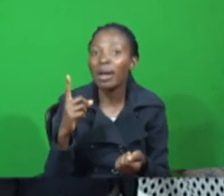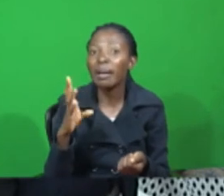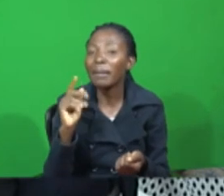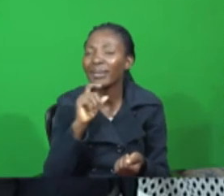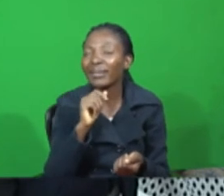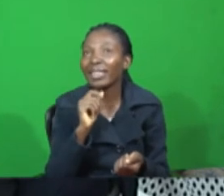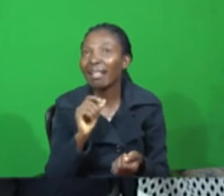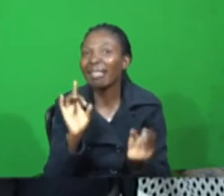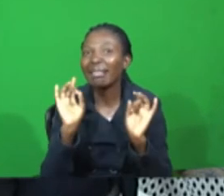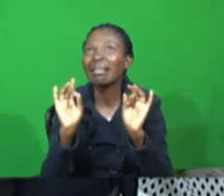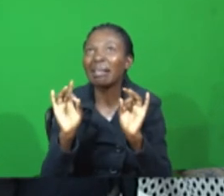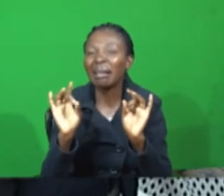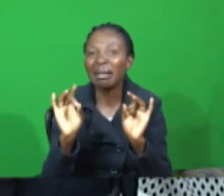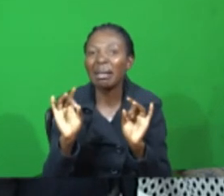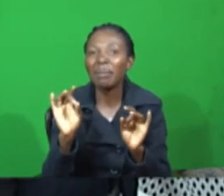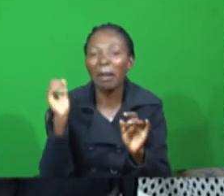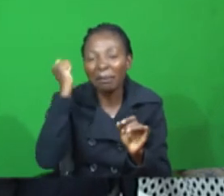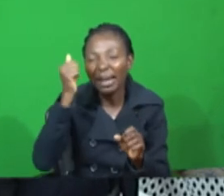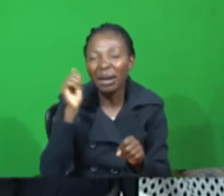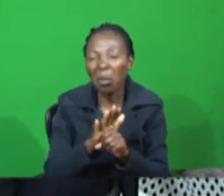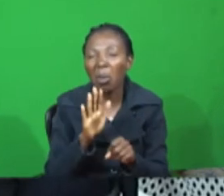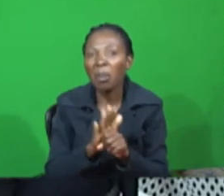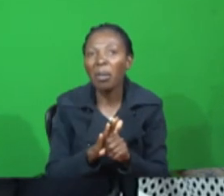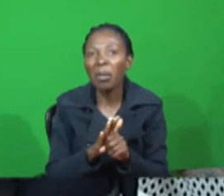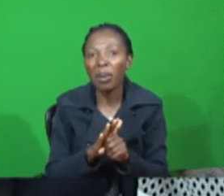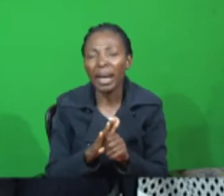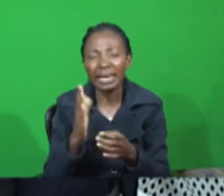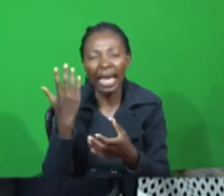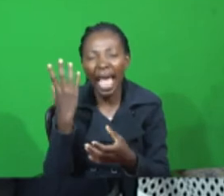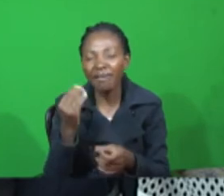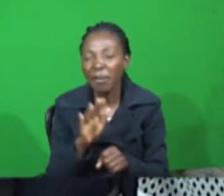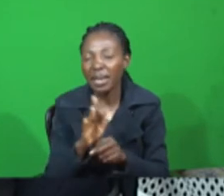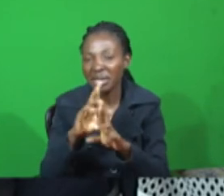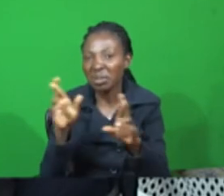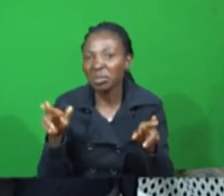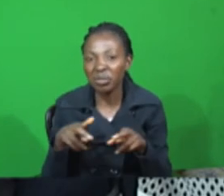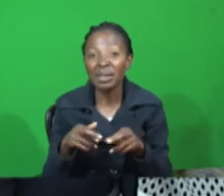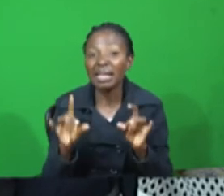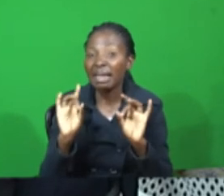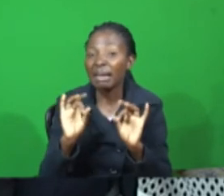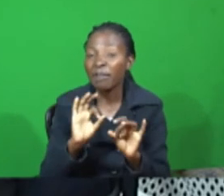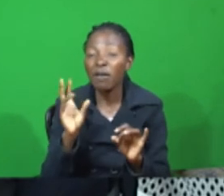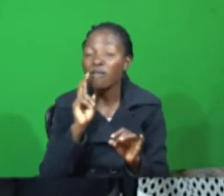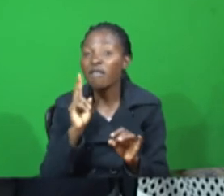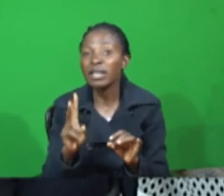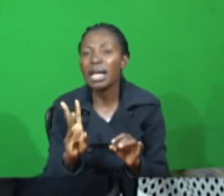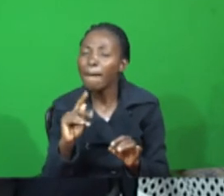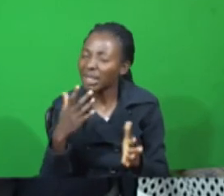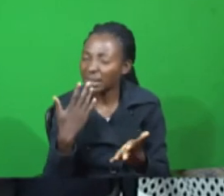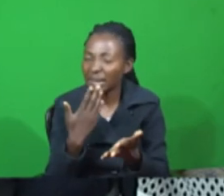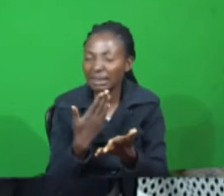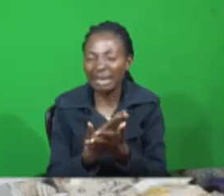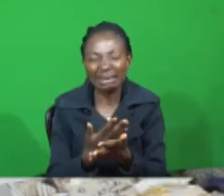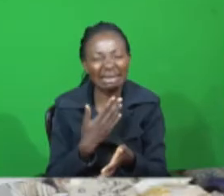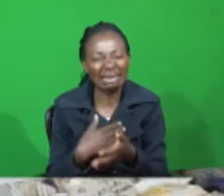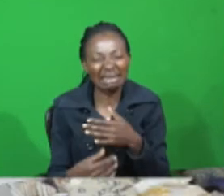magumbeza akaturikwa mukabata asingafugwi. Nemamwe maruma anomirira mama visitor chete. Asi mwana uko achitambura.